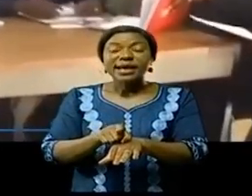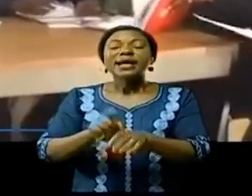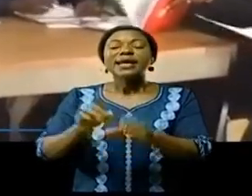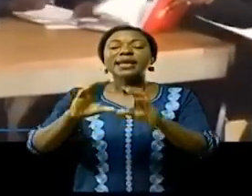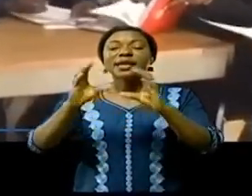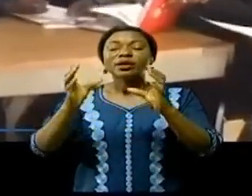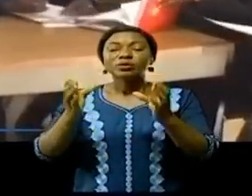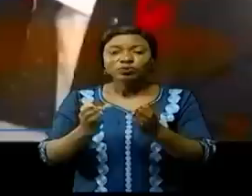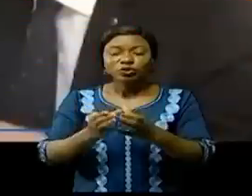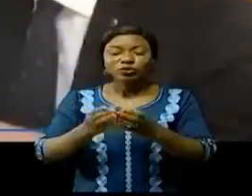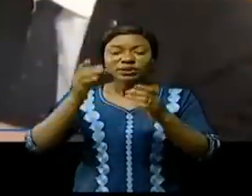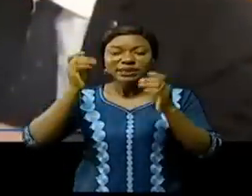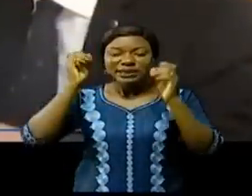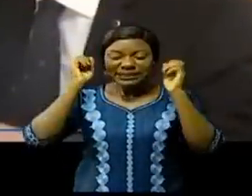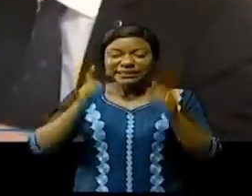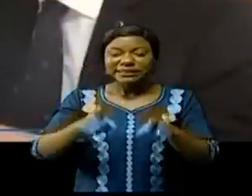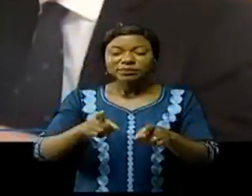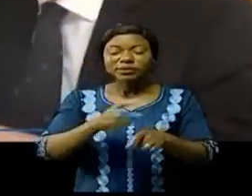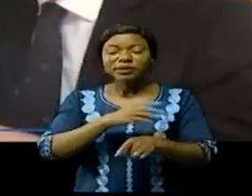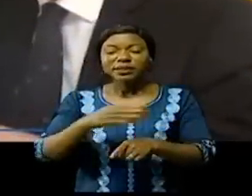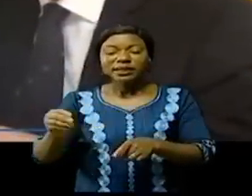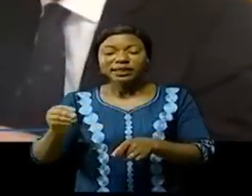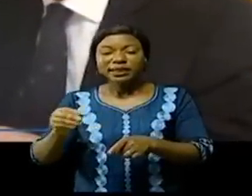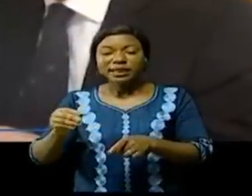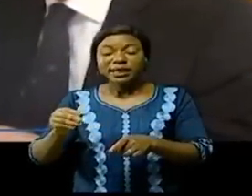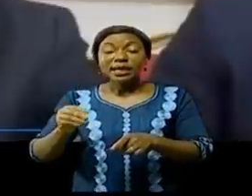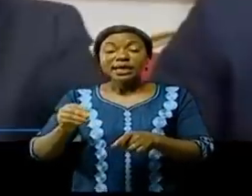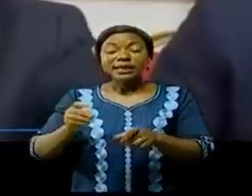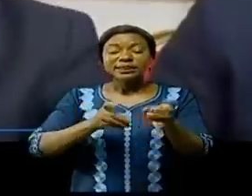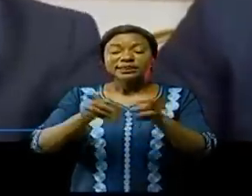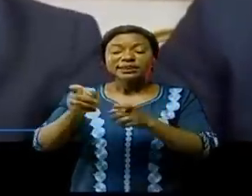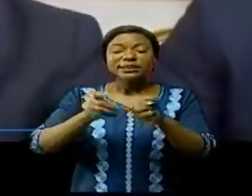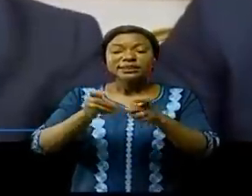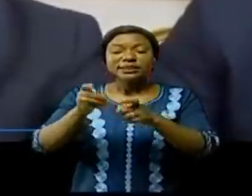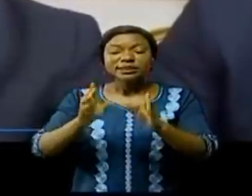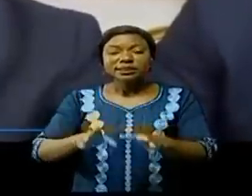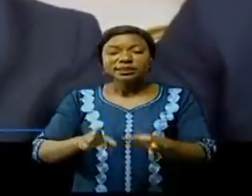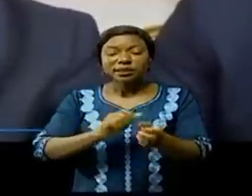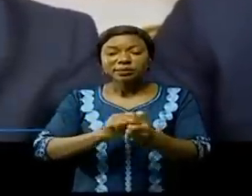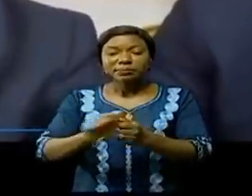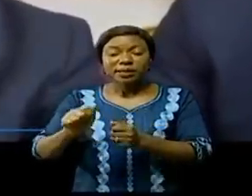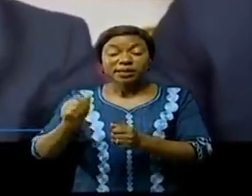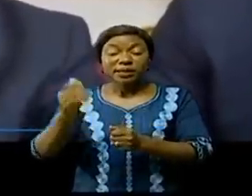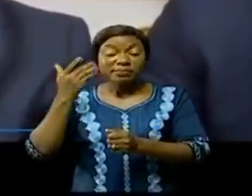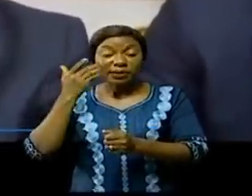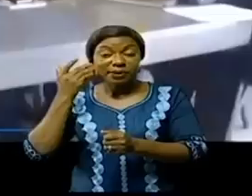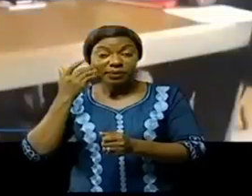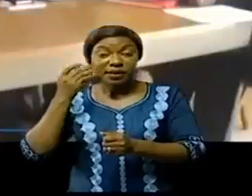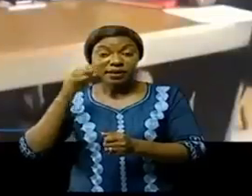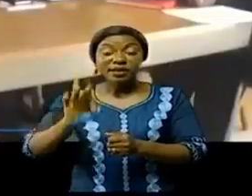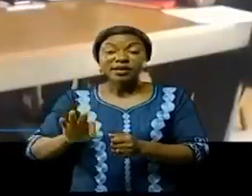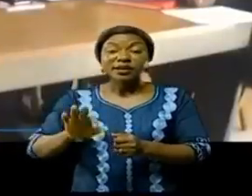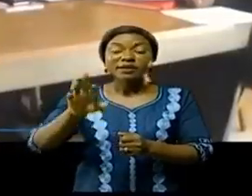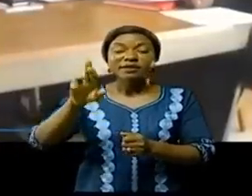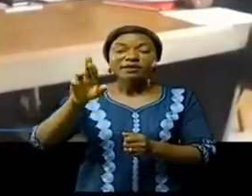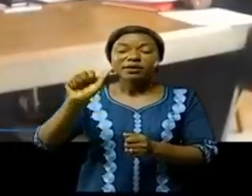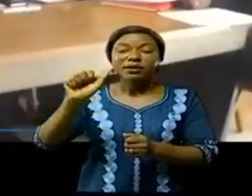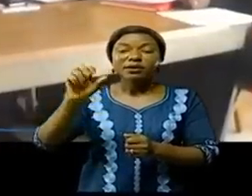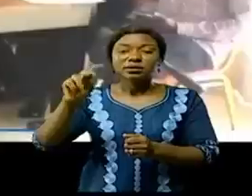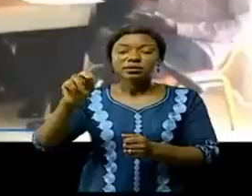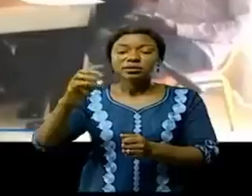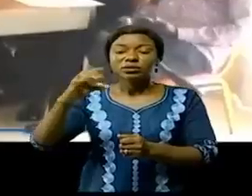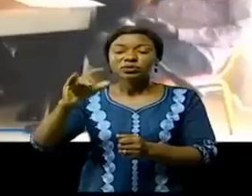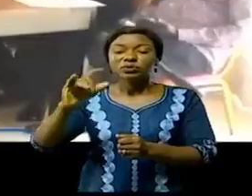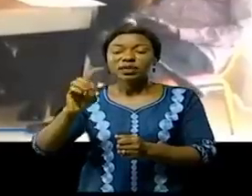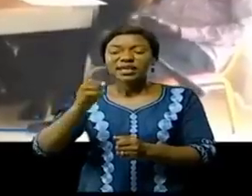discipline et d'éthique professionnelle Tribunal de Père, dirigée par son président François Kaboulo Moana Kaboulo, a statué sur l'affaire